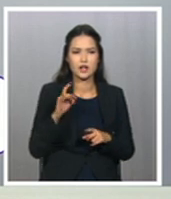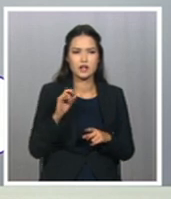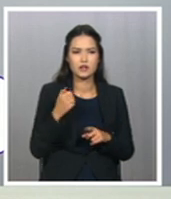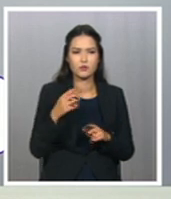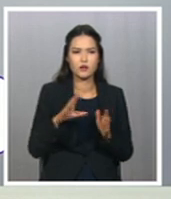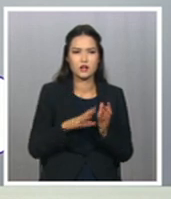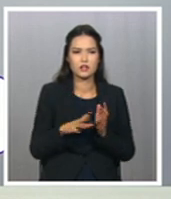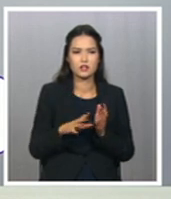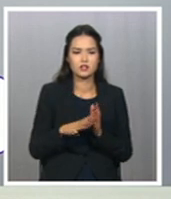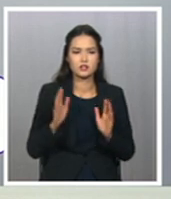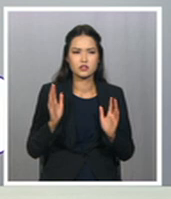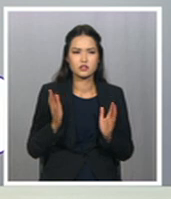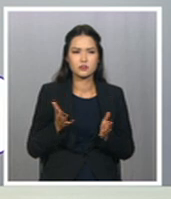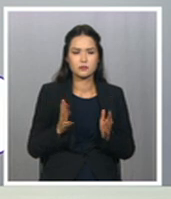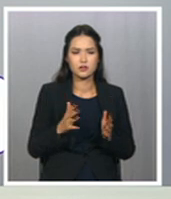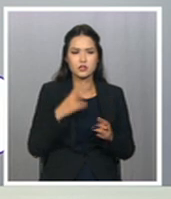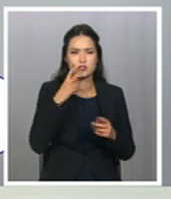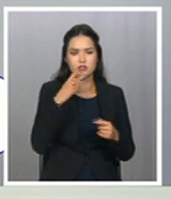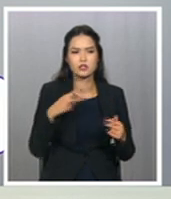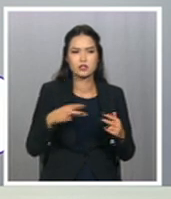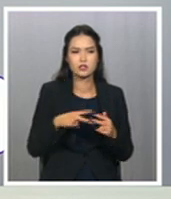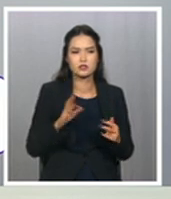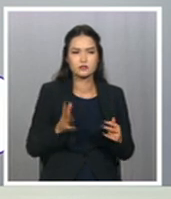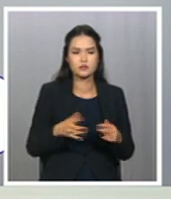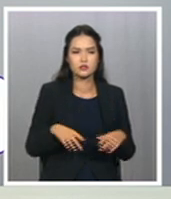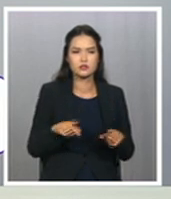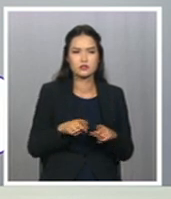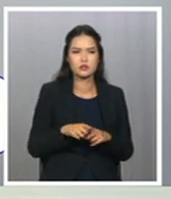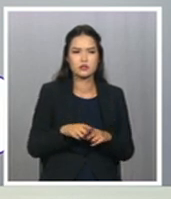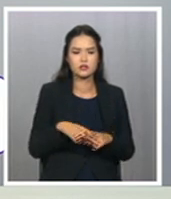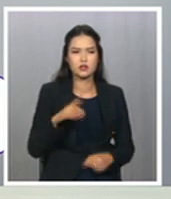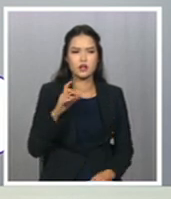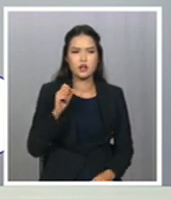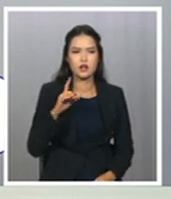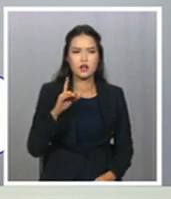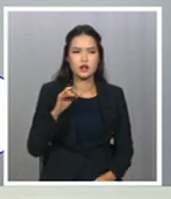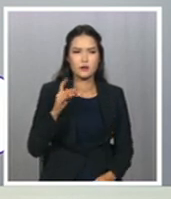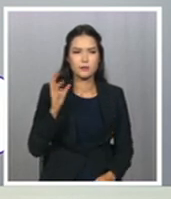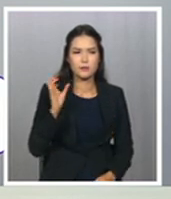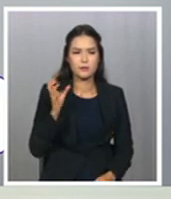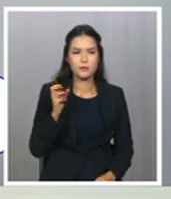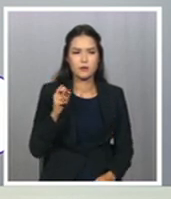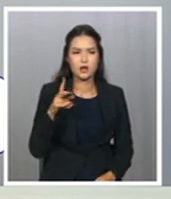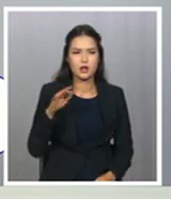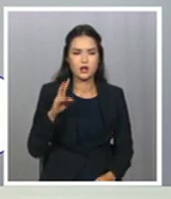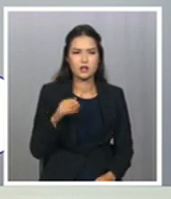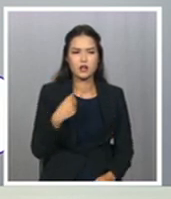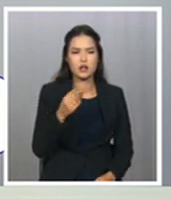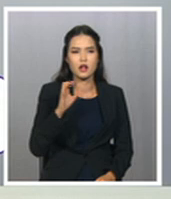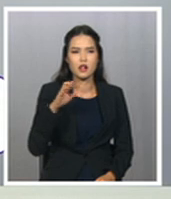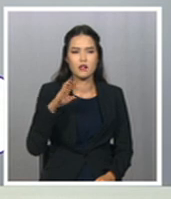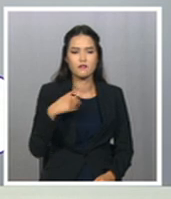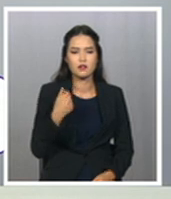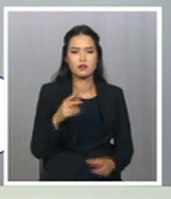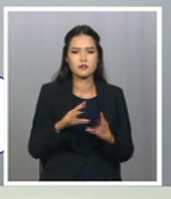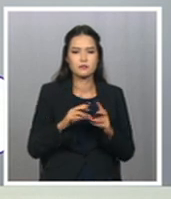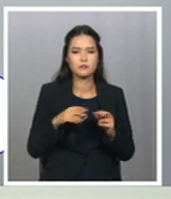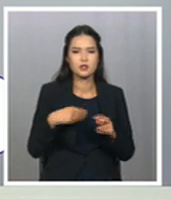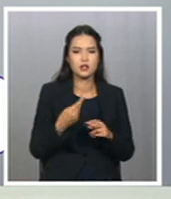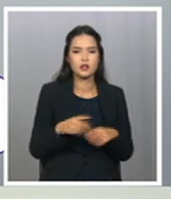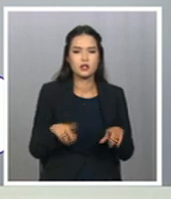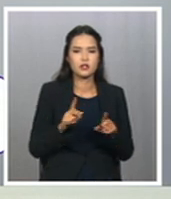шамасына сәйкес келіп тұр. Бұл жерден байқауға болады. Енді математикалық маятниктің ығысу бұрышы бізде альфаны беріп отыр. Сәйкесінше бізде